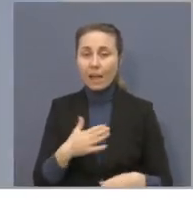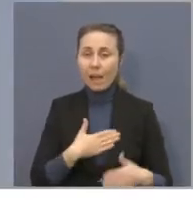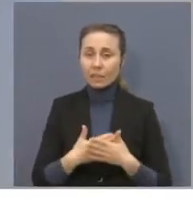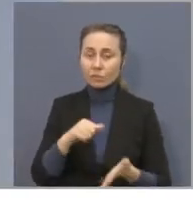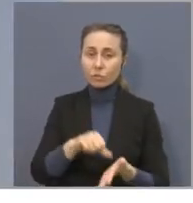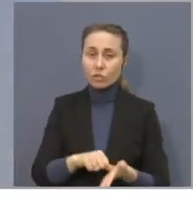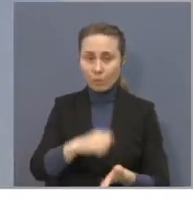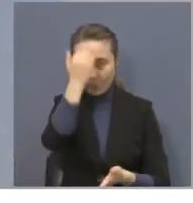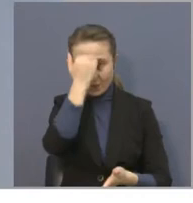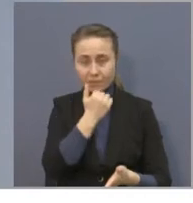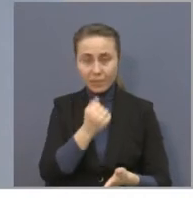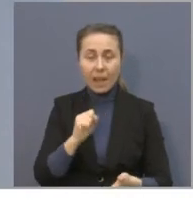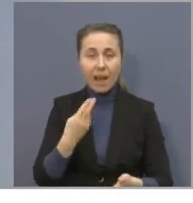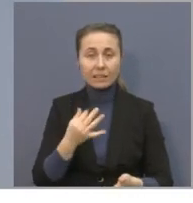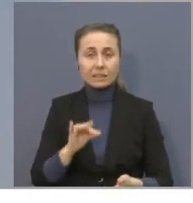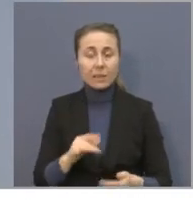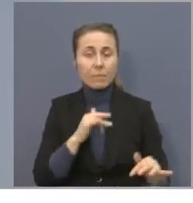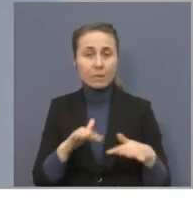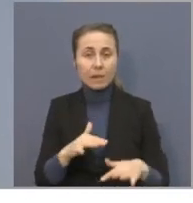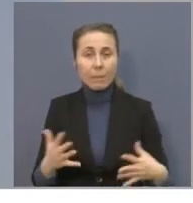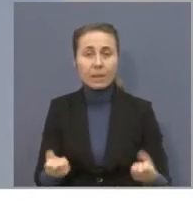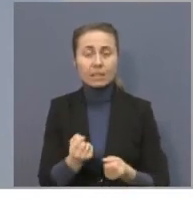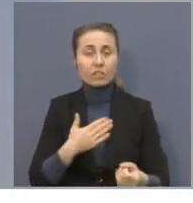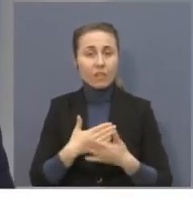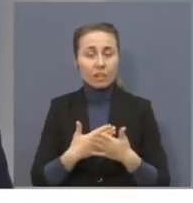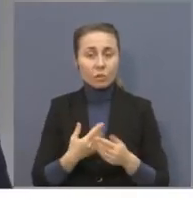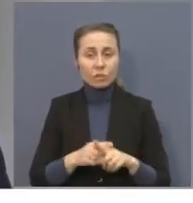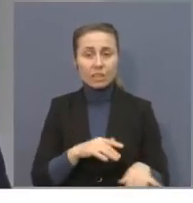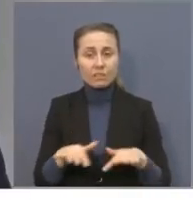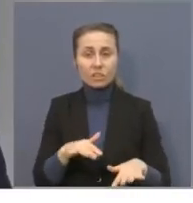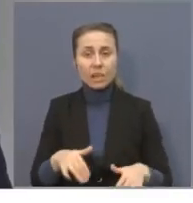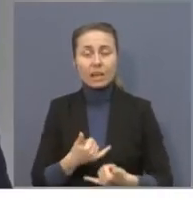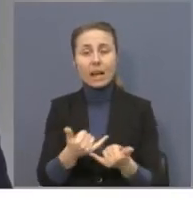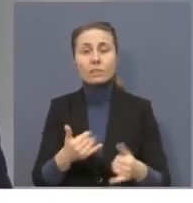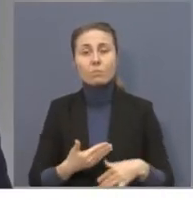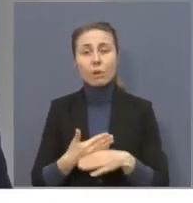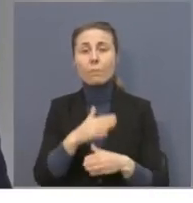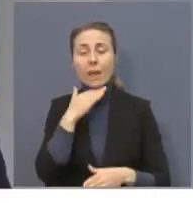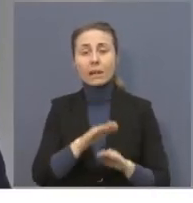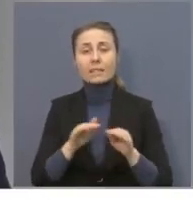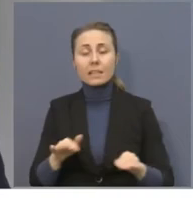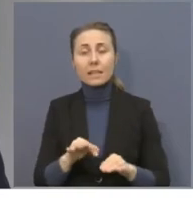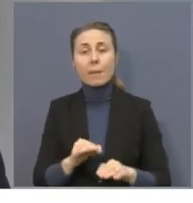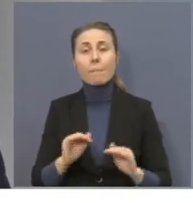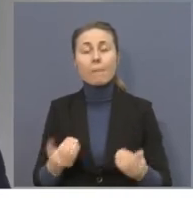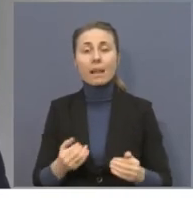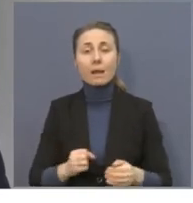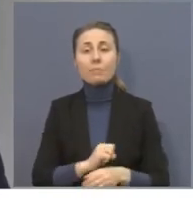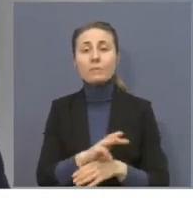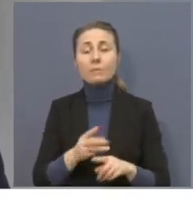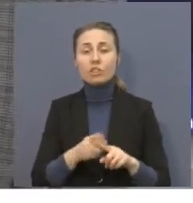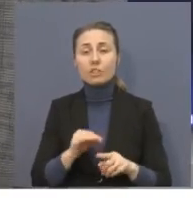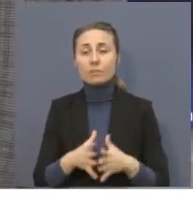участником благотворительных акций и мероприятий, поддерживает волонтерские движения и оказывает помощь многодетным и малообеспеченным семьям. На этот